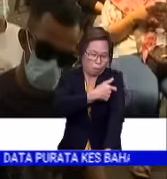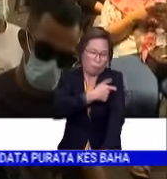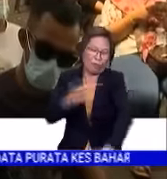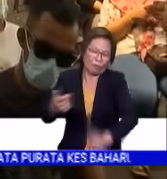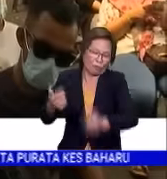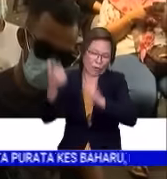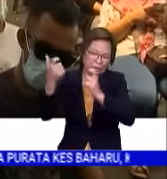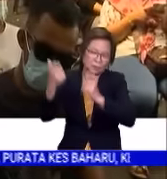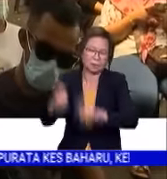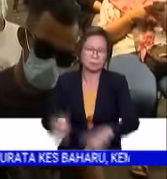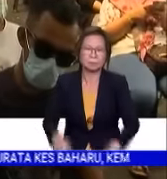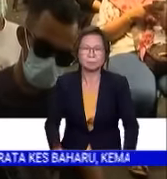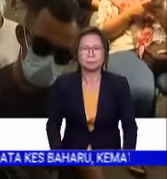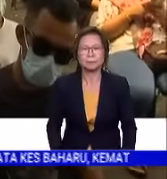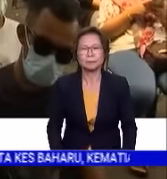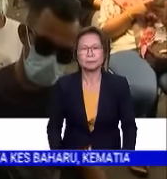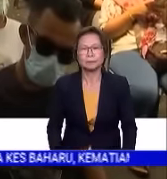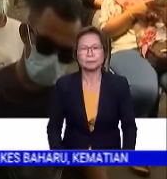mungkin.